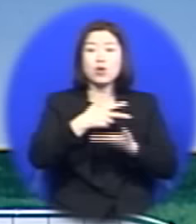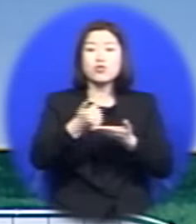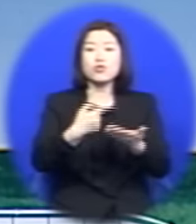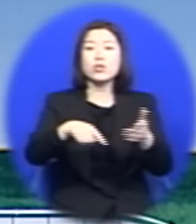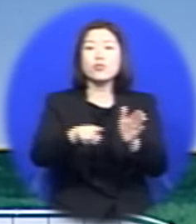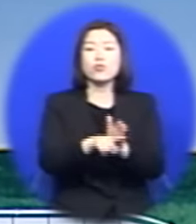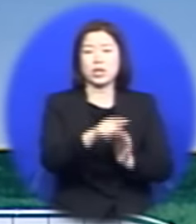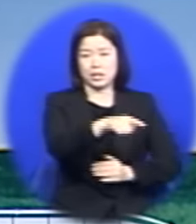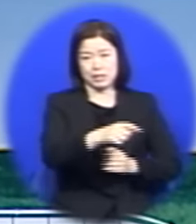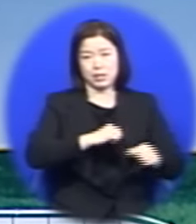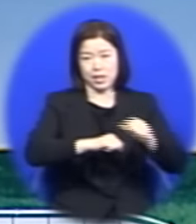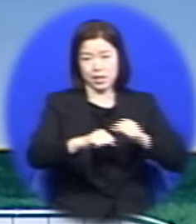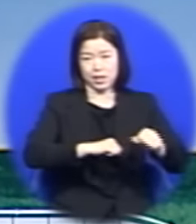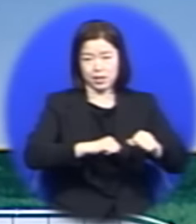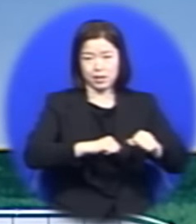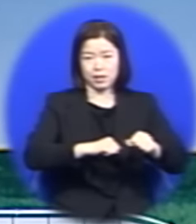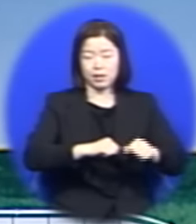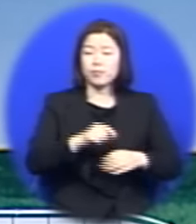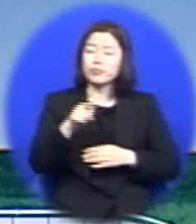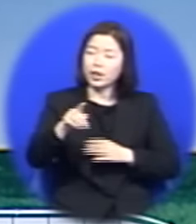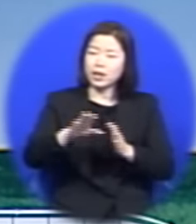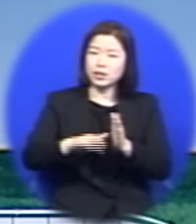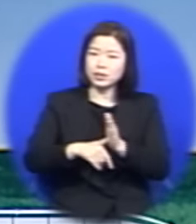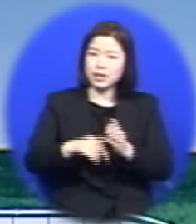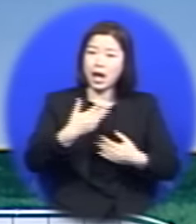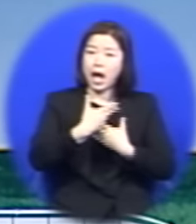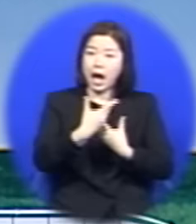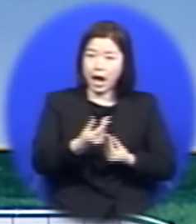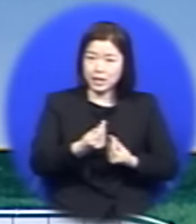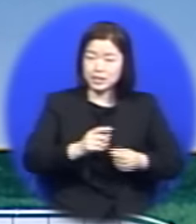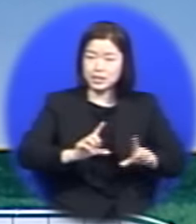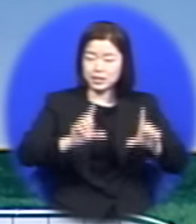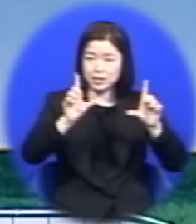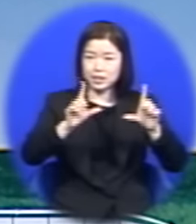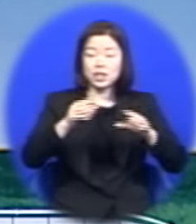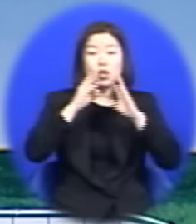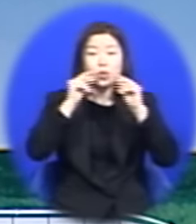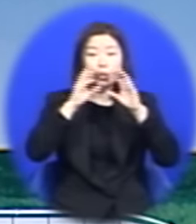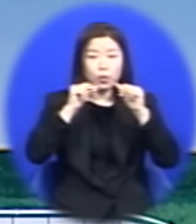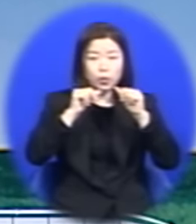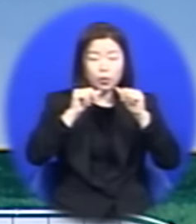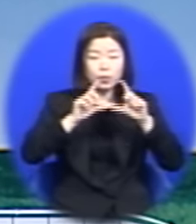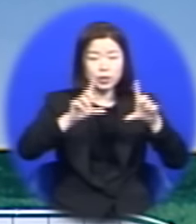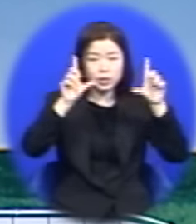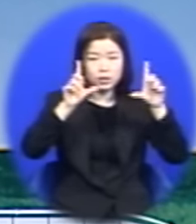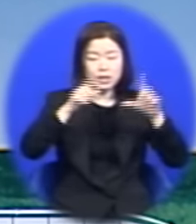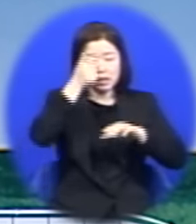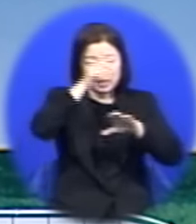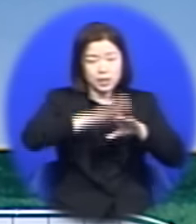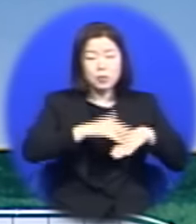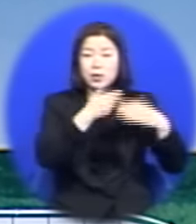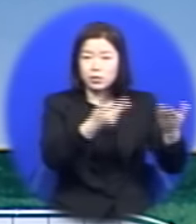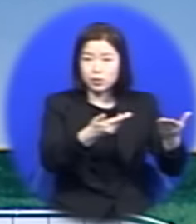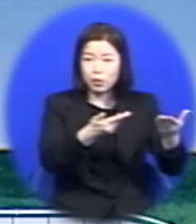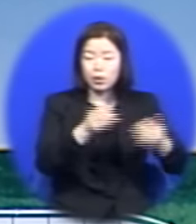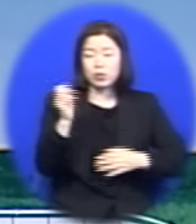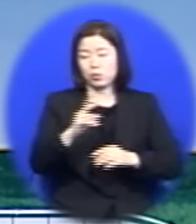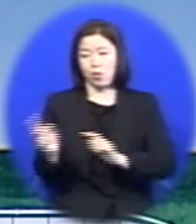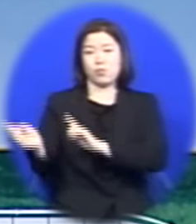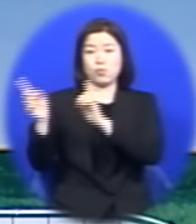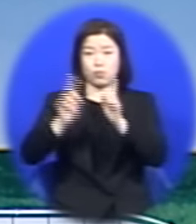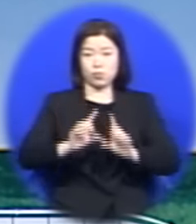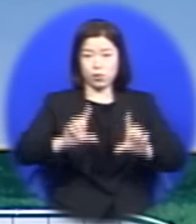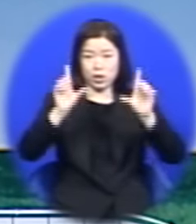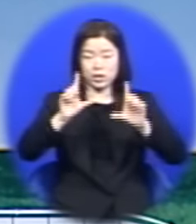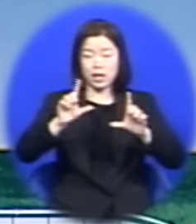것이요. 그때 당시에 안식일이 토요일인데 토요일을 예배드리냐, 아니면 부활의 날인